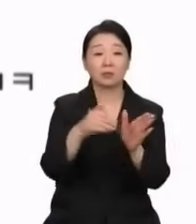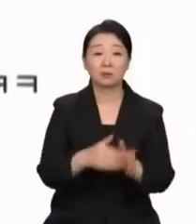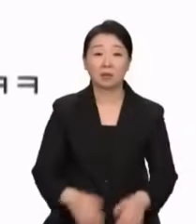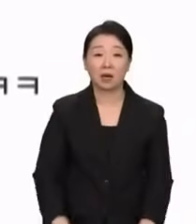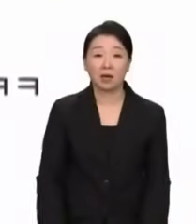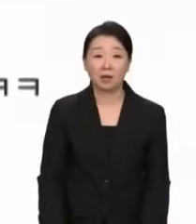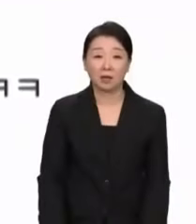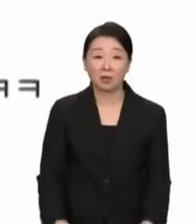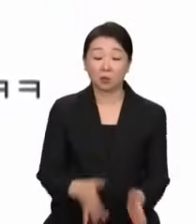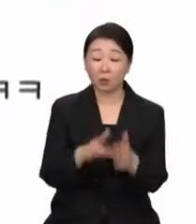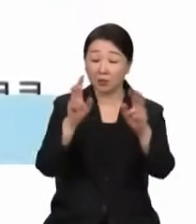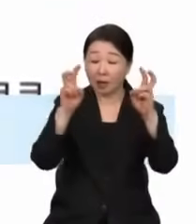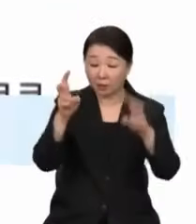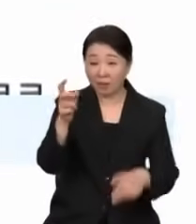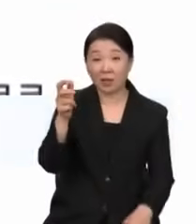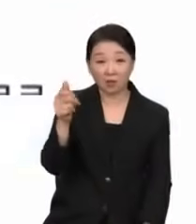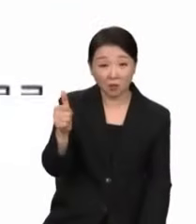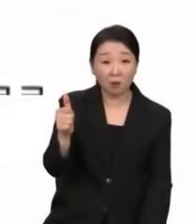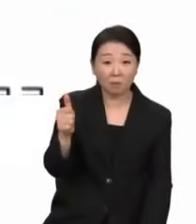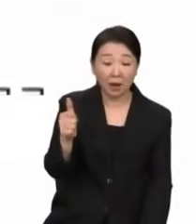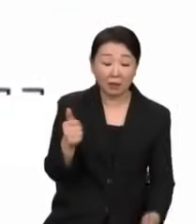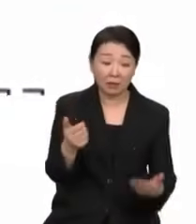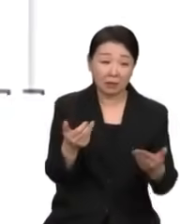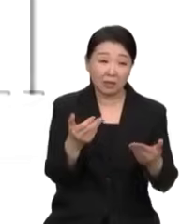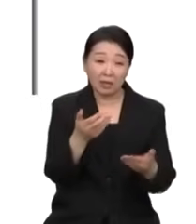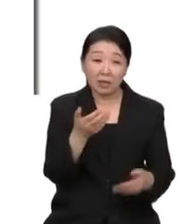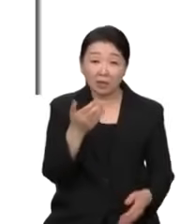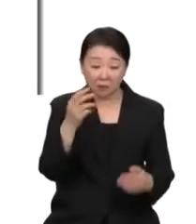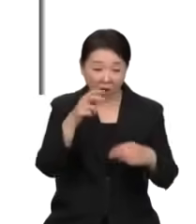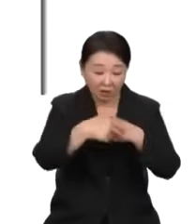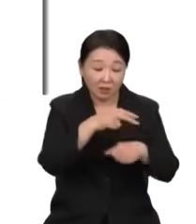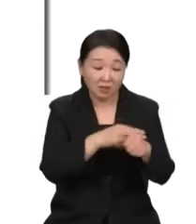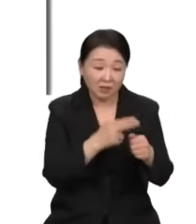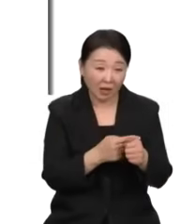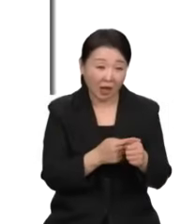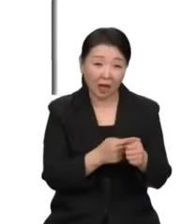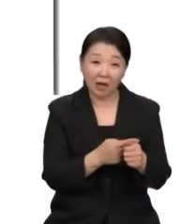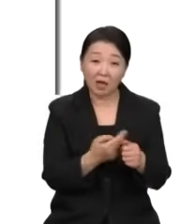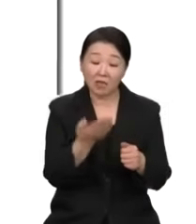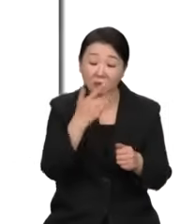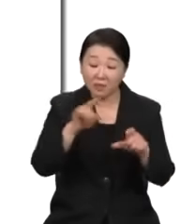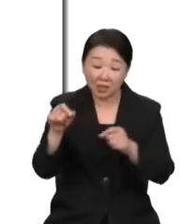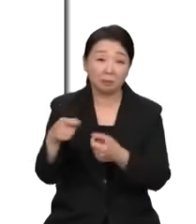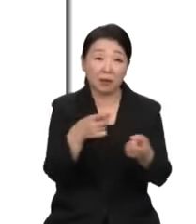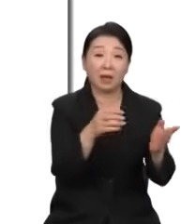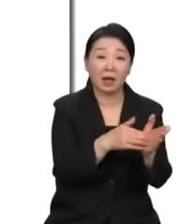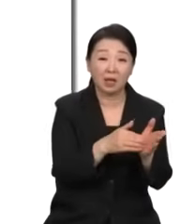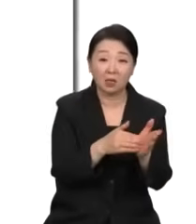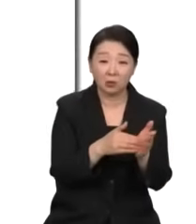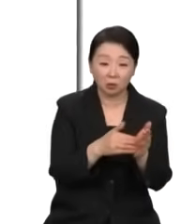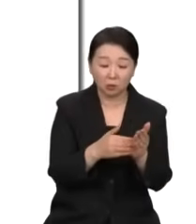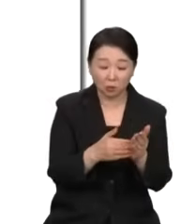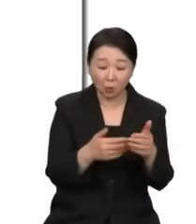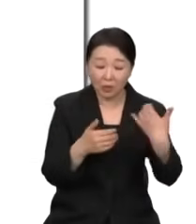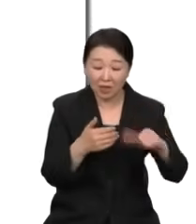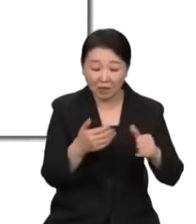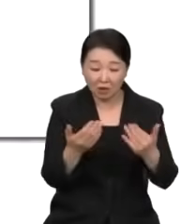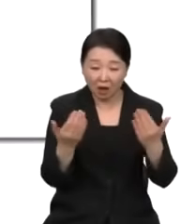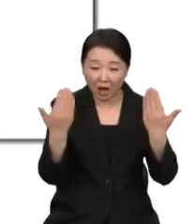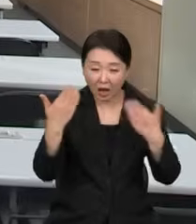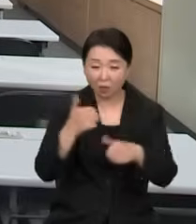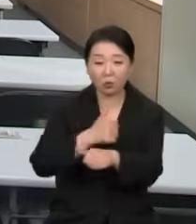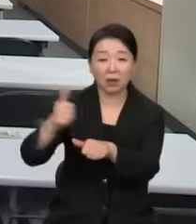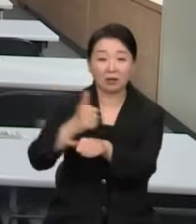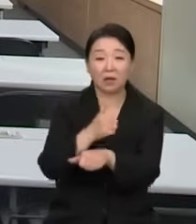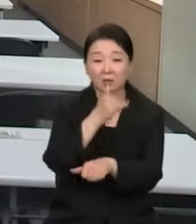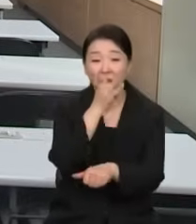또 제약회사 직원이 의사 음식을 배달해주거나 병원장 자녀를 등하원시키는 등 갑질을 당했다는 주장도 나왔습니다.